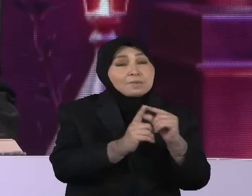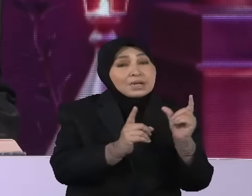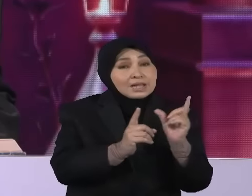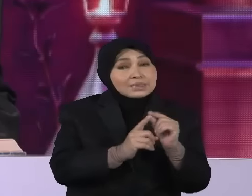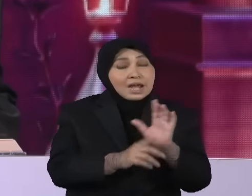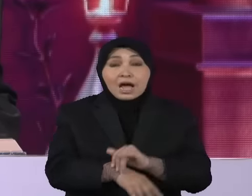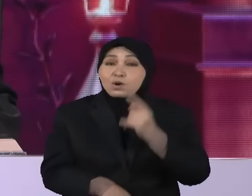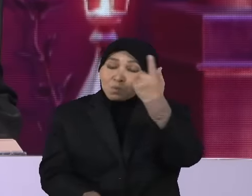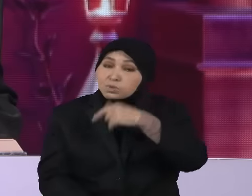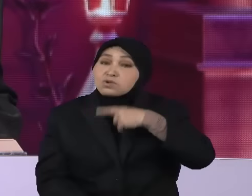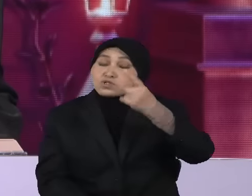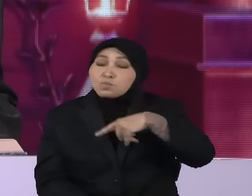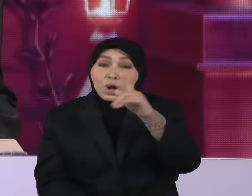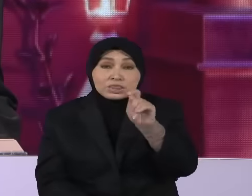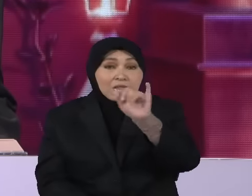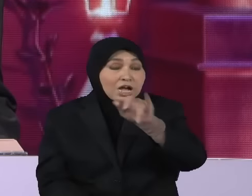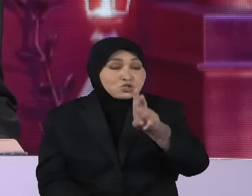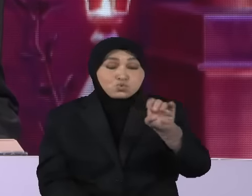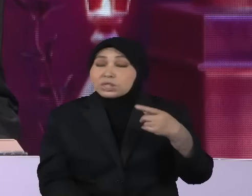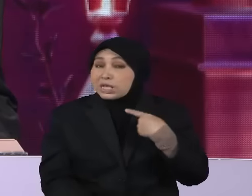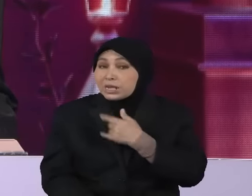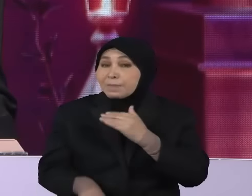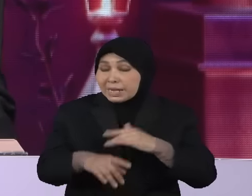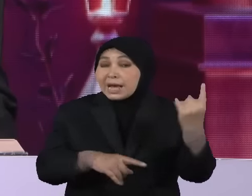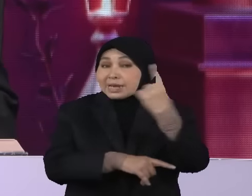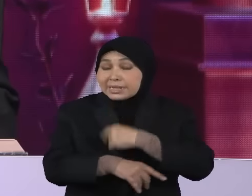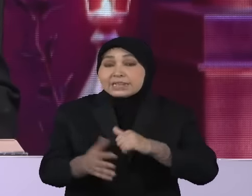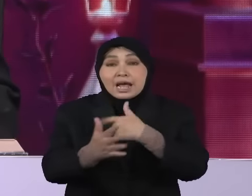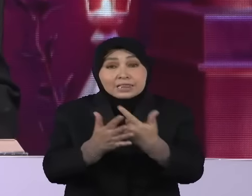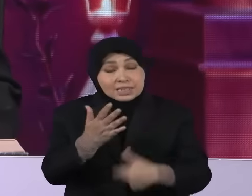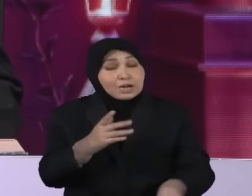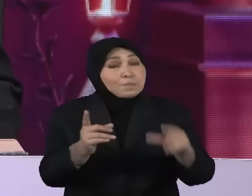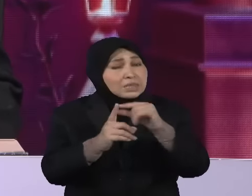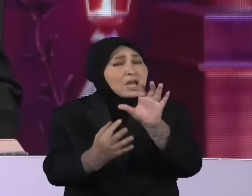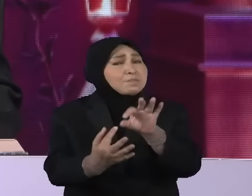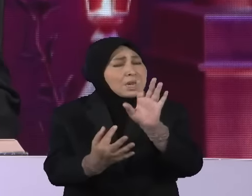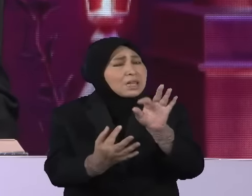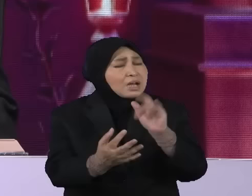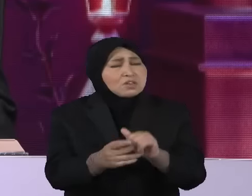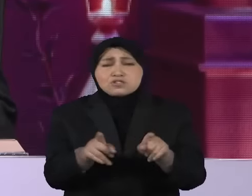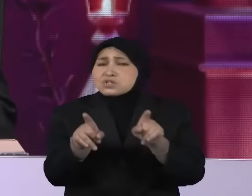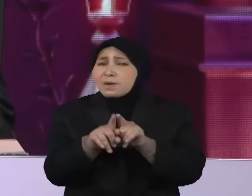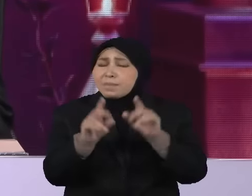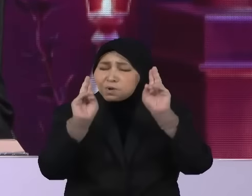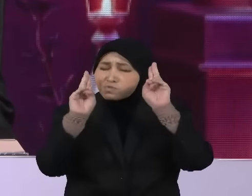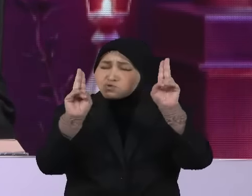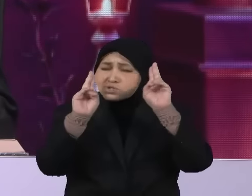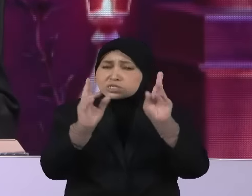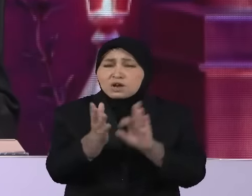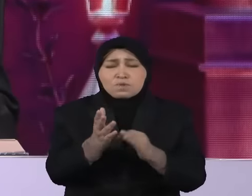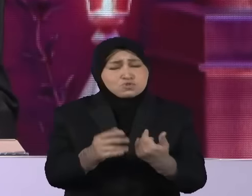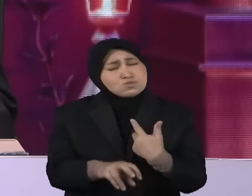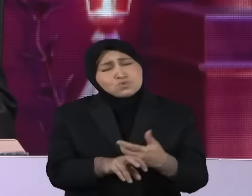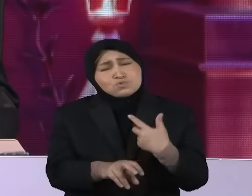perkataan-perkataan untuk sebutan tajwid kita pada hari ini, dan antara perkataan pilihan juga sebagaimana Ustaz Fazrul sebut tadi, susah nak